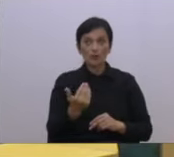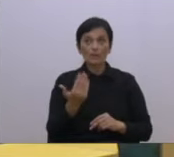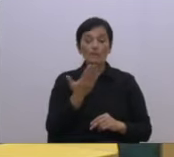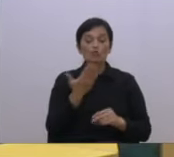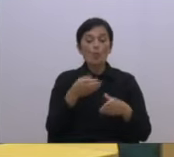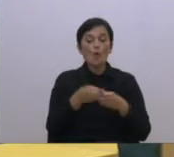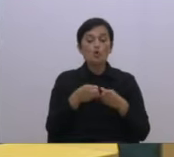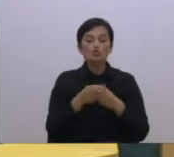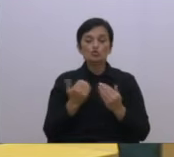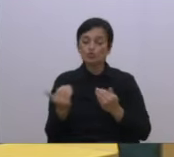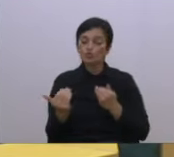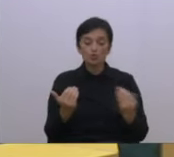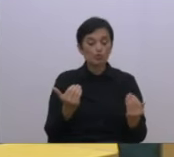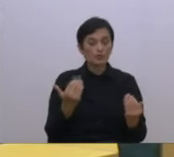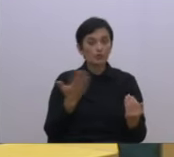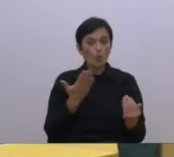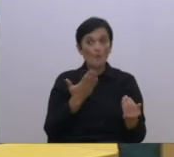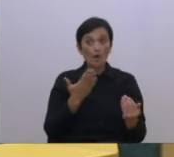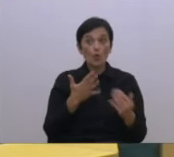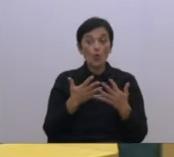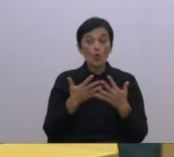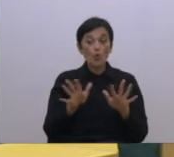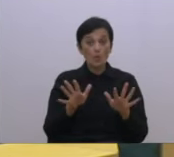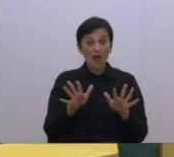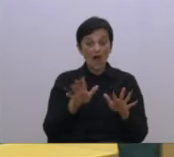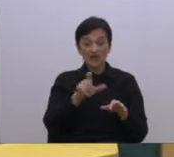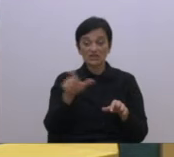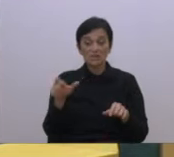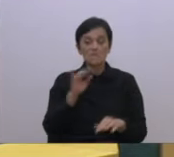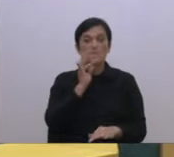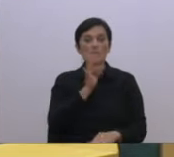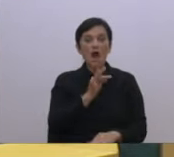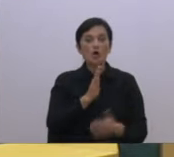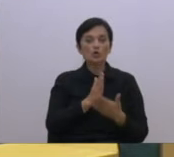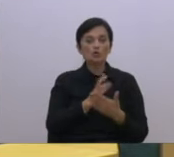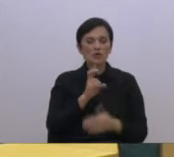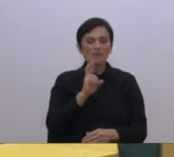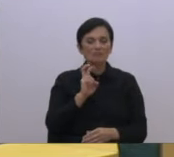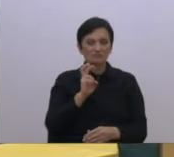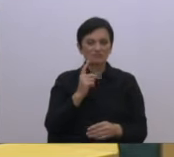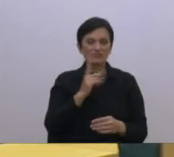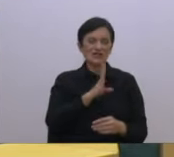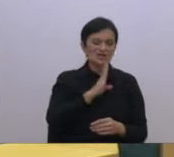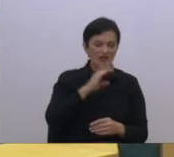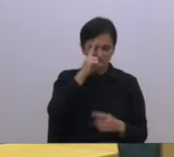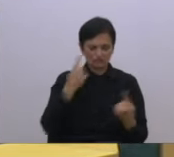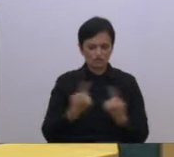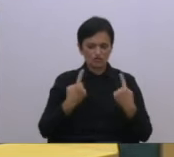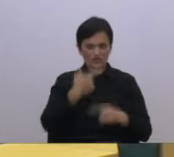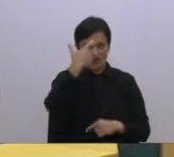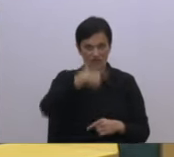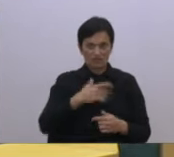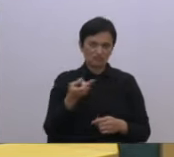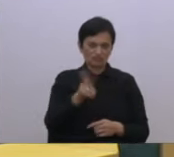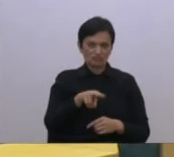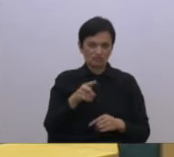რომელ ჯგუფს მიაკუთვნებს საკუთარ თავს, უმეტესობა პასუხობდა, რომ ის არის ბისექსუალი. რაც უფრო მეტად ამყარებს